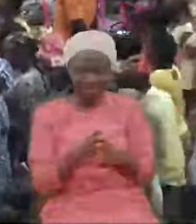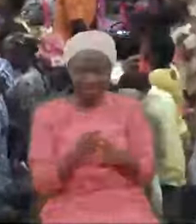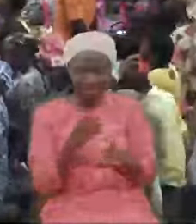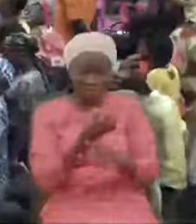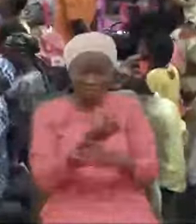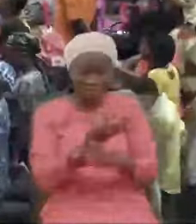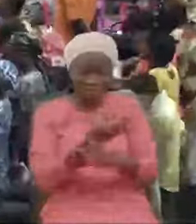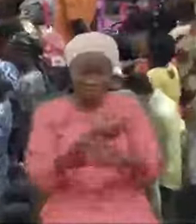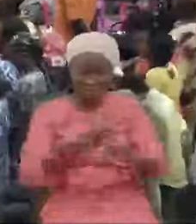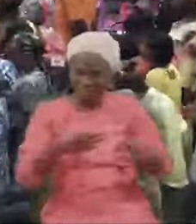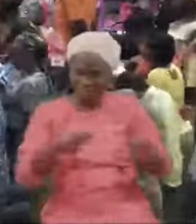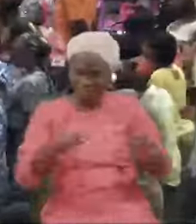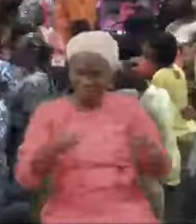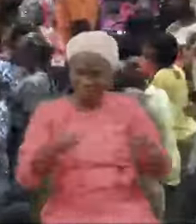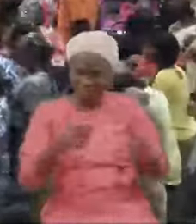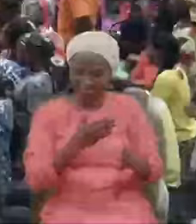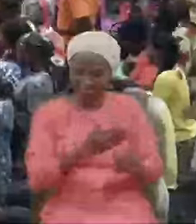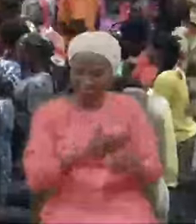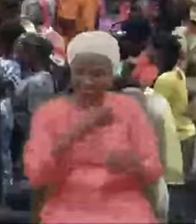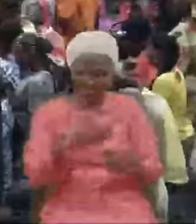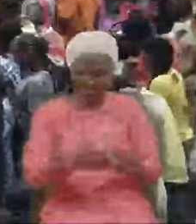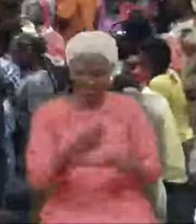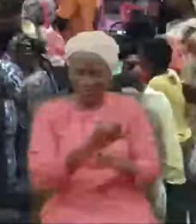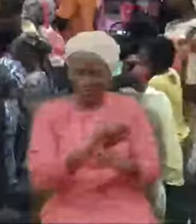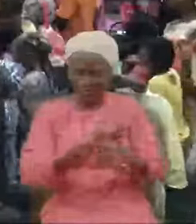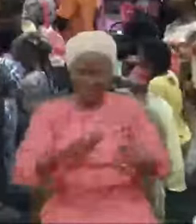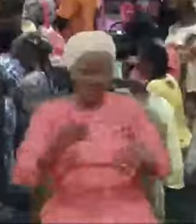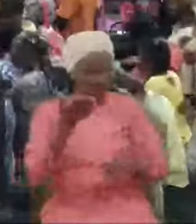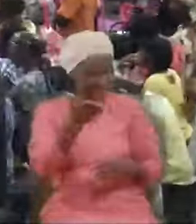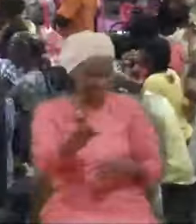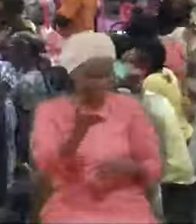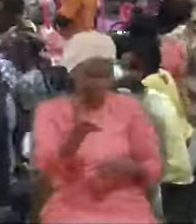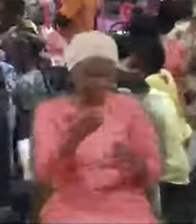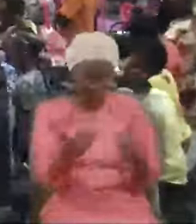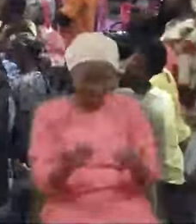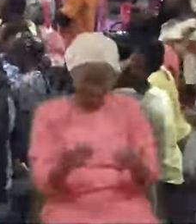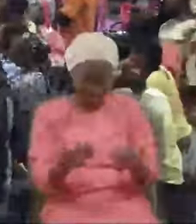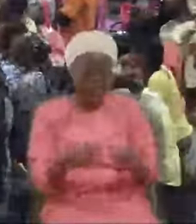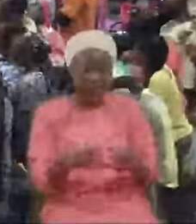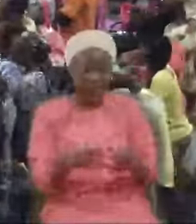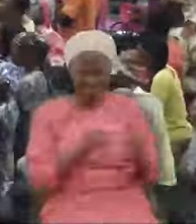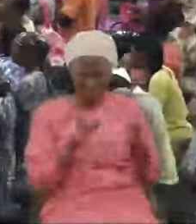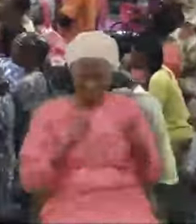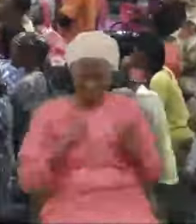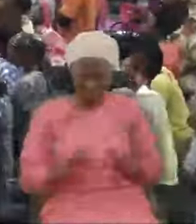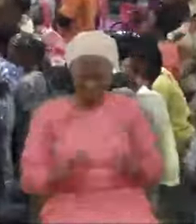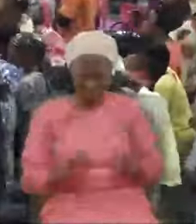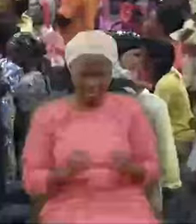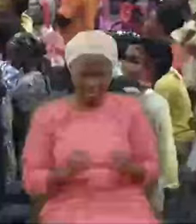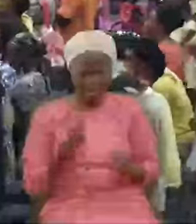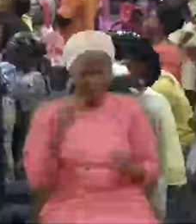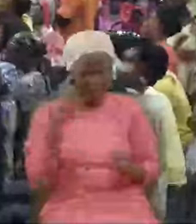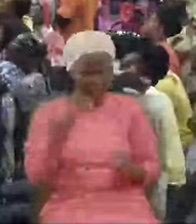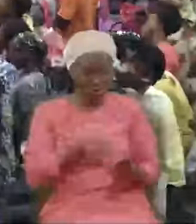la libération, la liberté totale est là. La force pour le